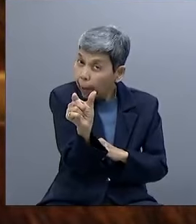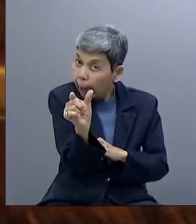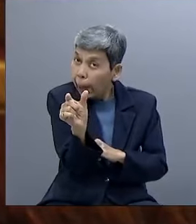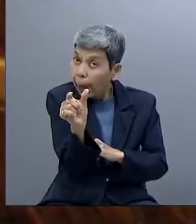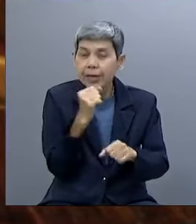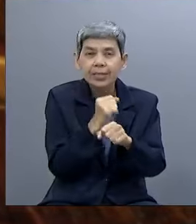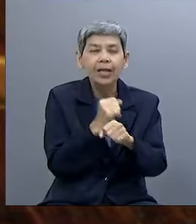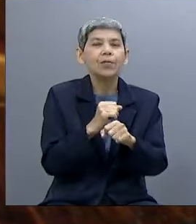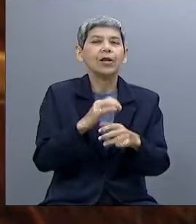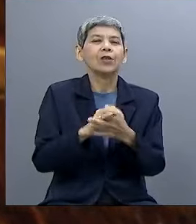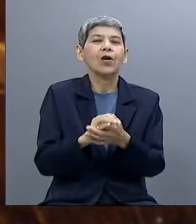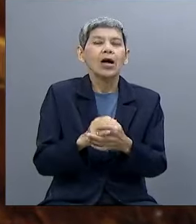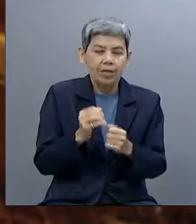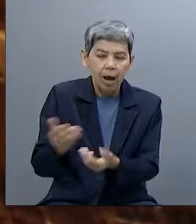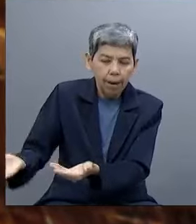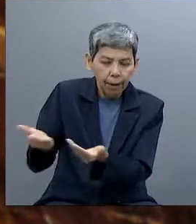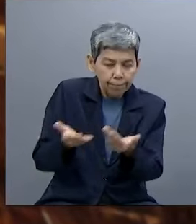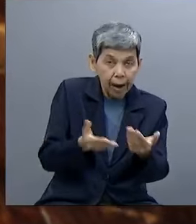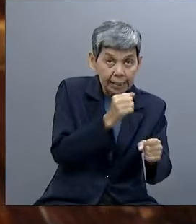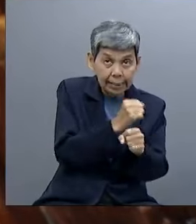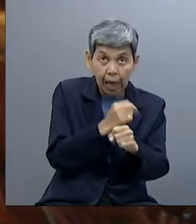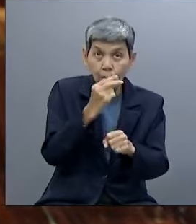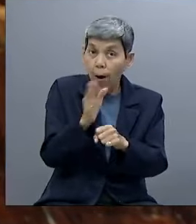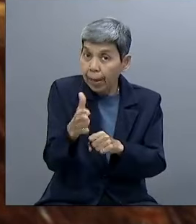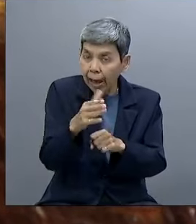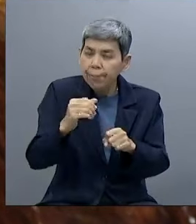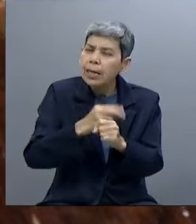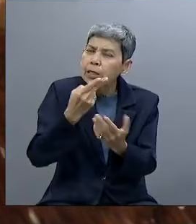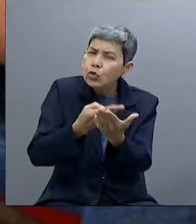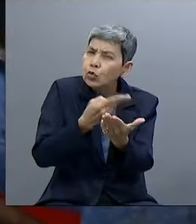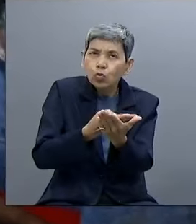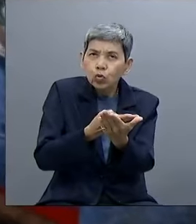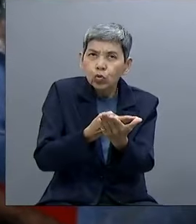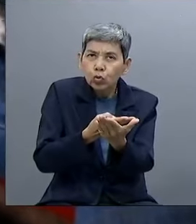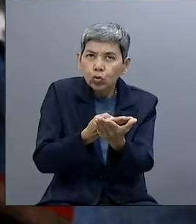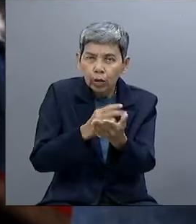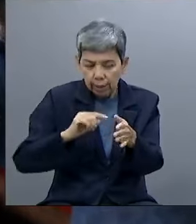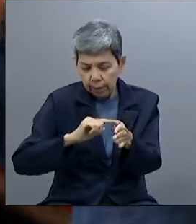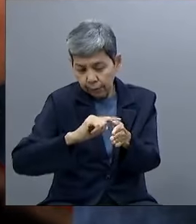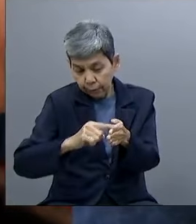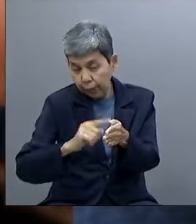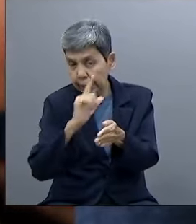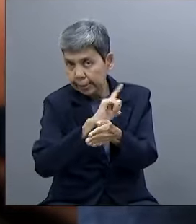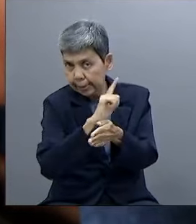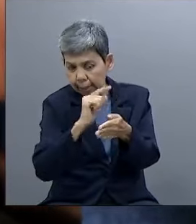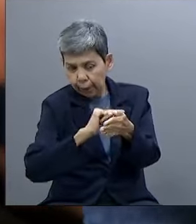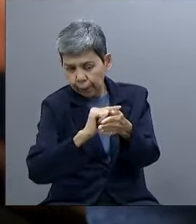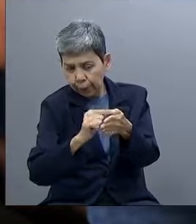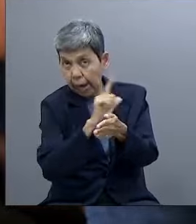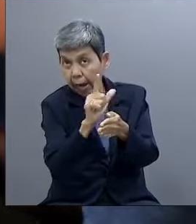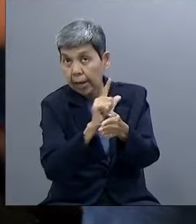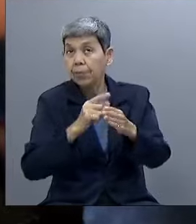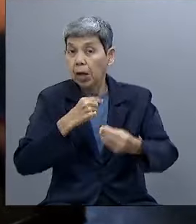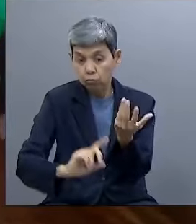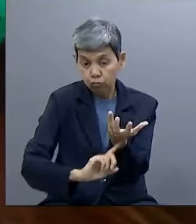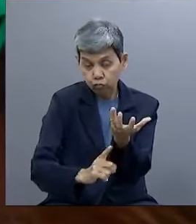กส่งต่อมาจากประมงอีกทอดหนึ่งลักษณะคล้ายกับปลาทูค่ะแต่ว่าด้านข้างเนี่ยจะเป็นสีเหลืองเด่นชัดนะคะถ้าขายช่